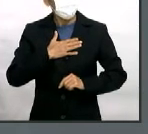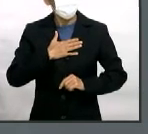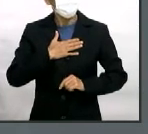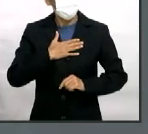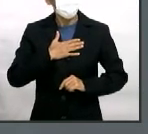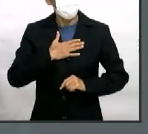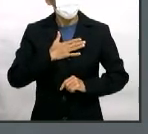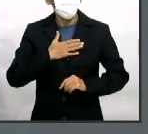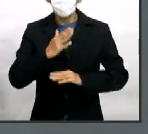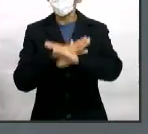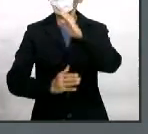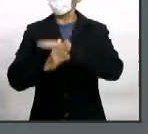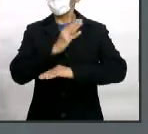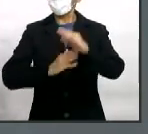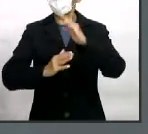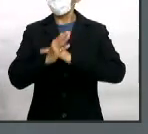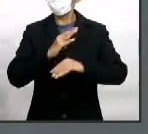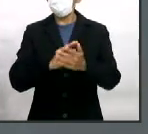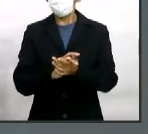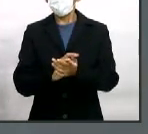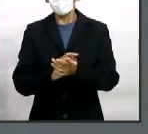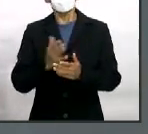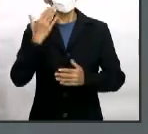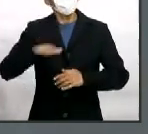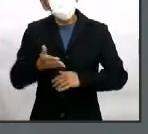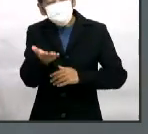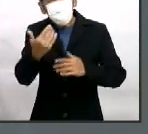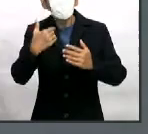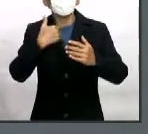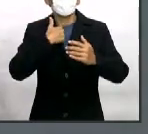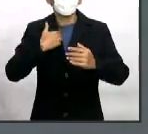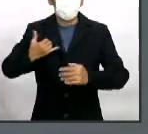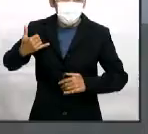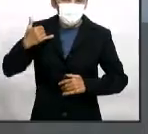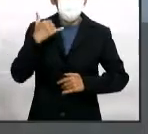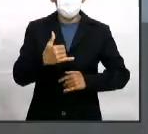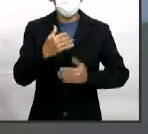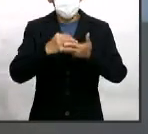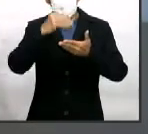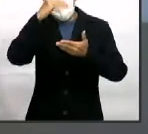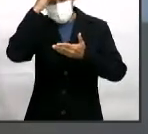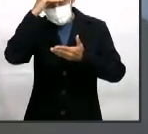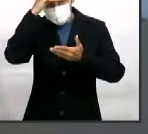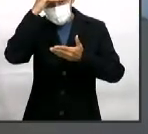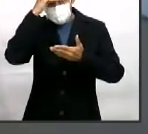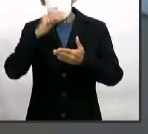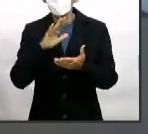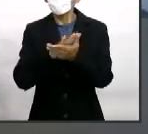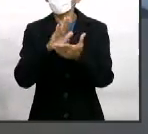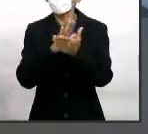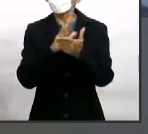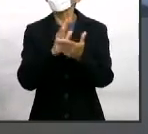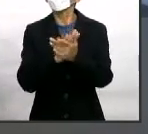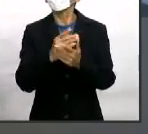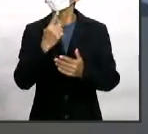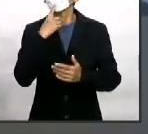ป็นคนพิการที่อุบัติเหตุแล้วเราก็ได้มีโอกาสเข้ามาเรียนมาศึกษาอยู่ที่โรงเรียนศรีสังวาลที่น